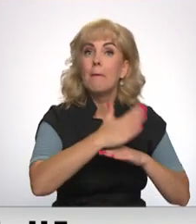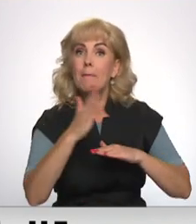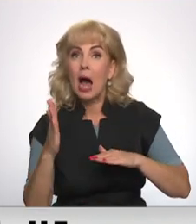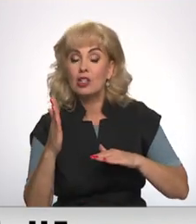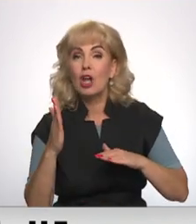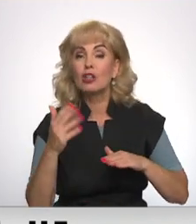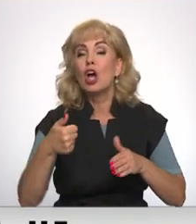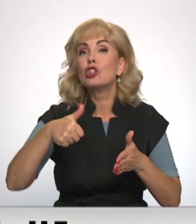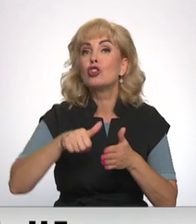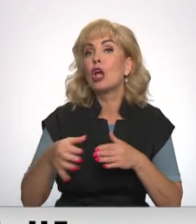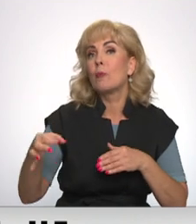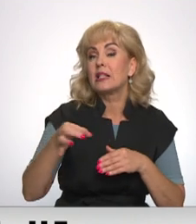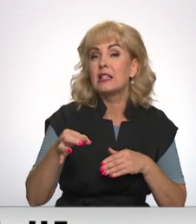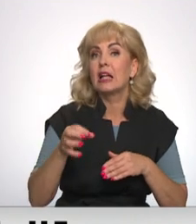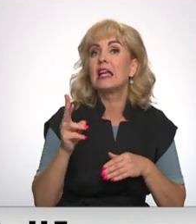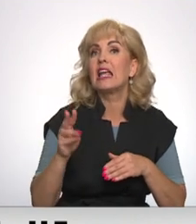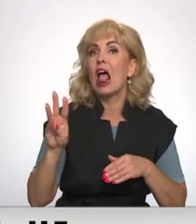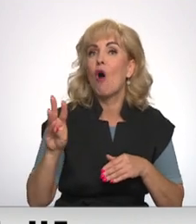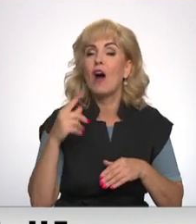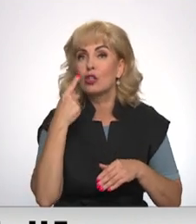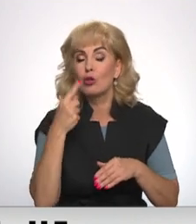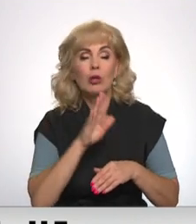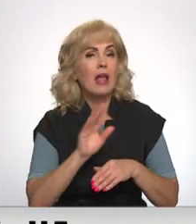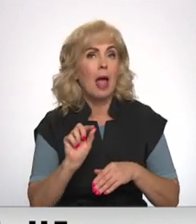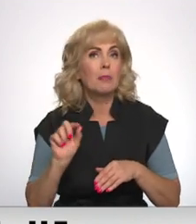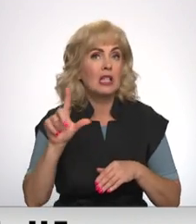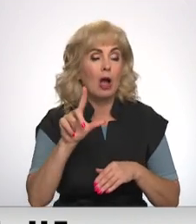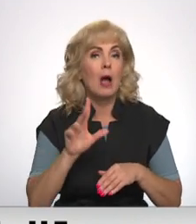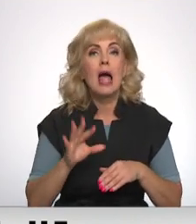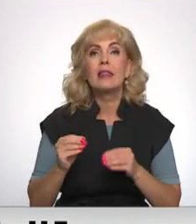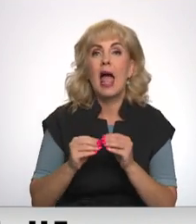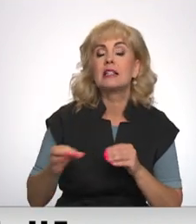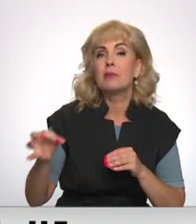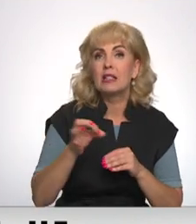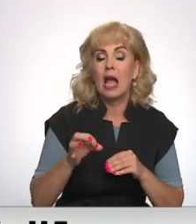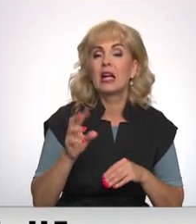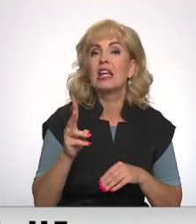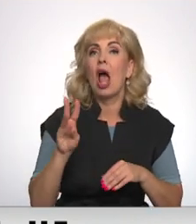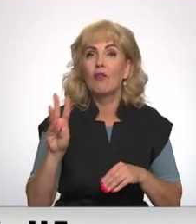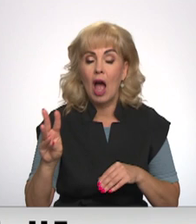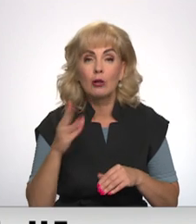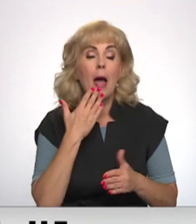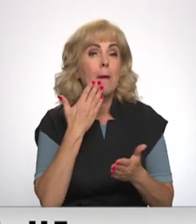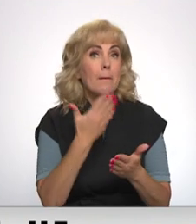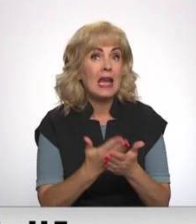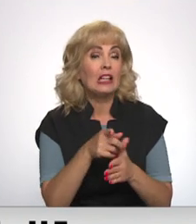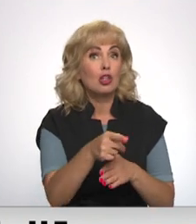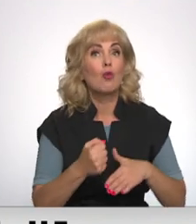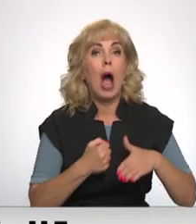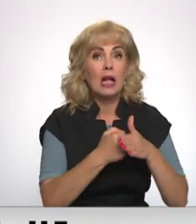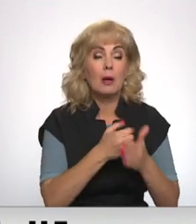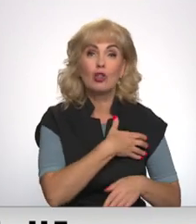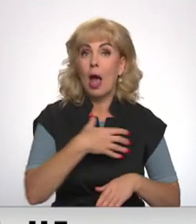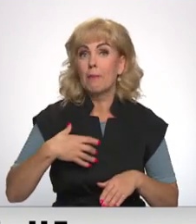16 centus par kWh, bet tas nebūs lielāks par 10 centiem par kWh. Lai pretendētu uz šo atbalstu,